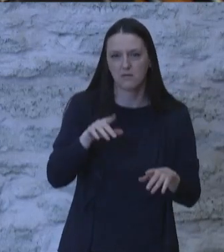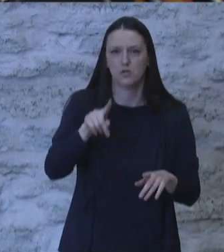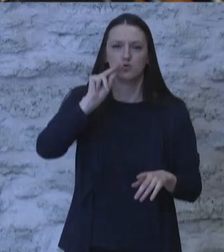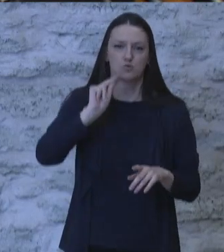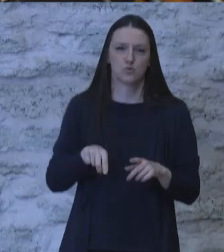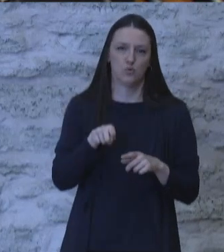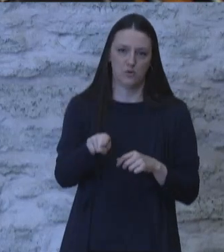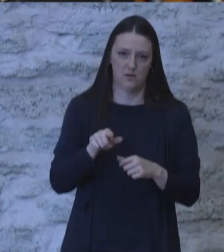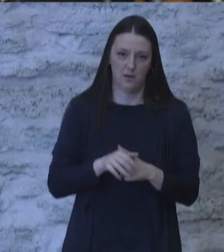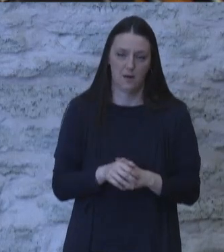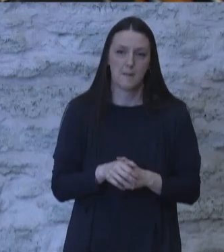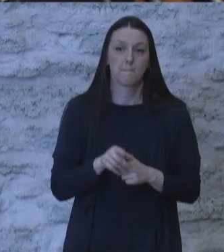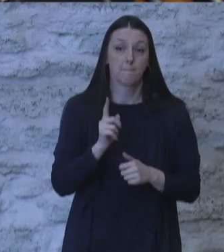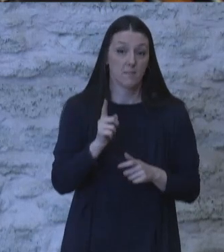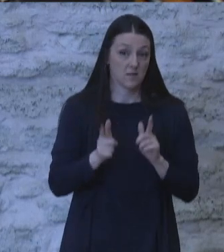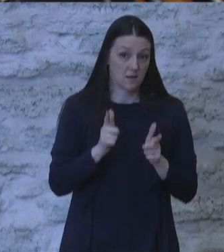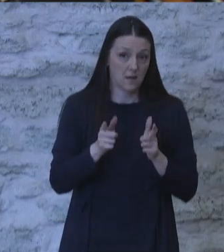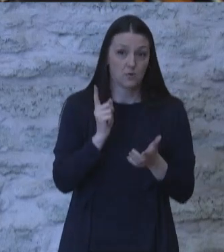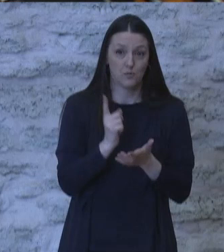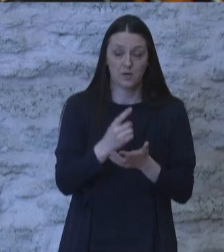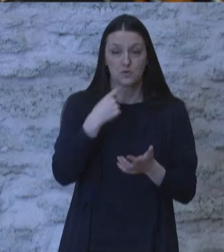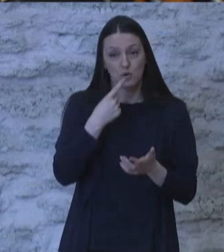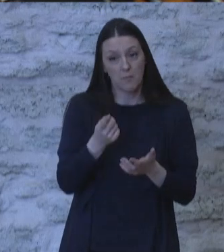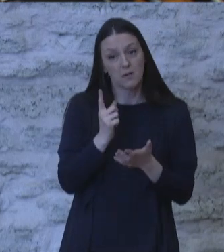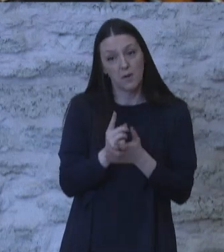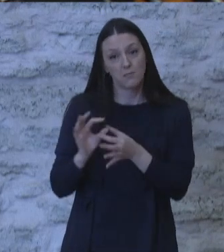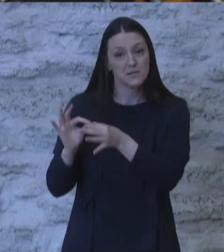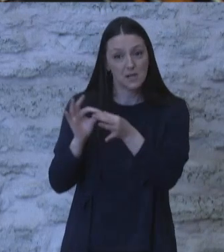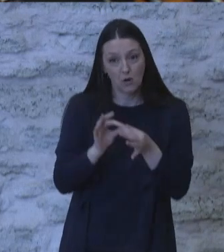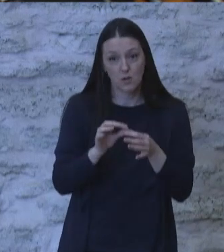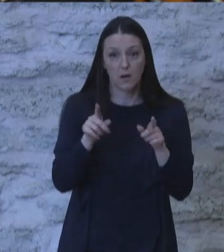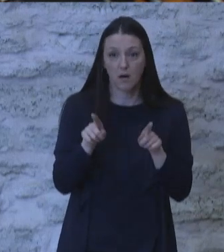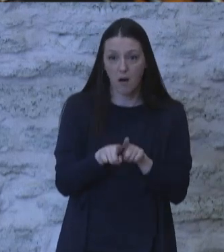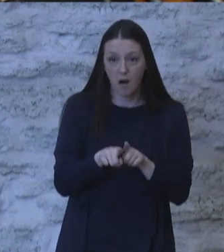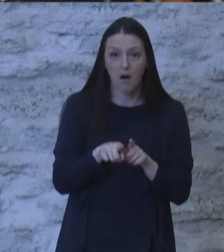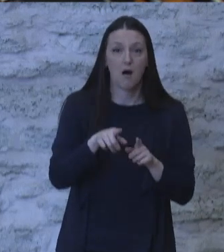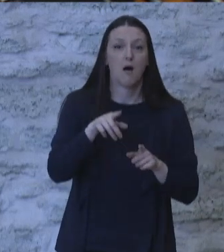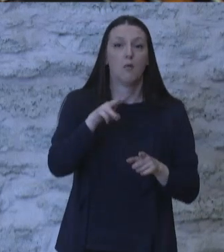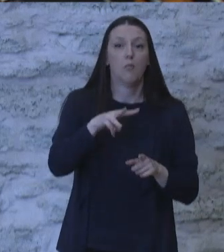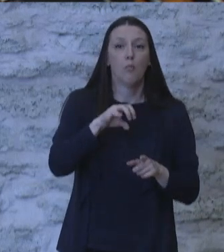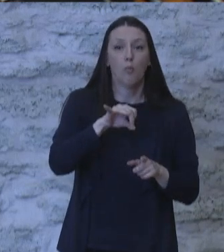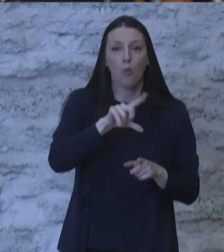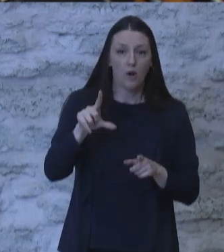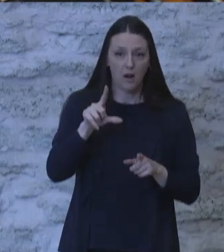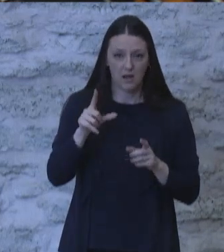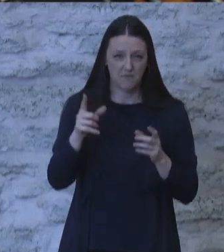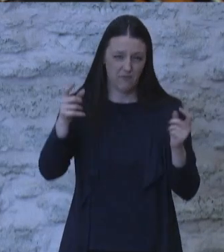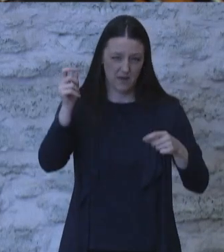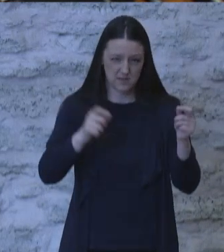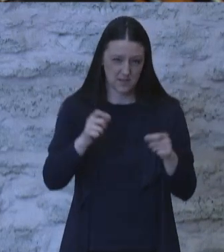ütlema, et ka peaks seostama ju mullifestivaliga, mis oli peale seda, kus inimesed reaalselt